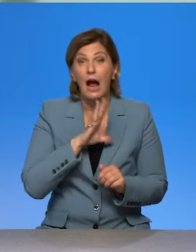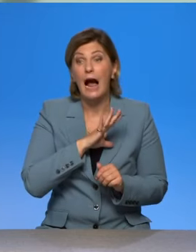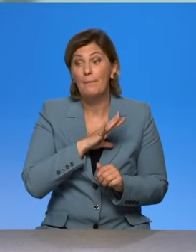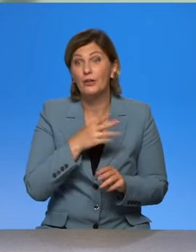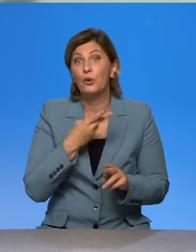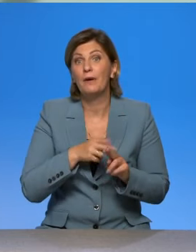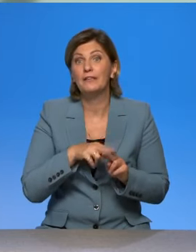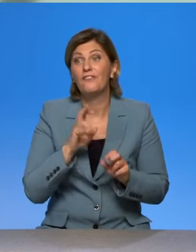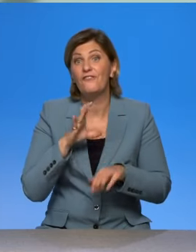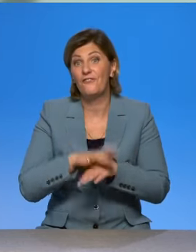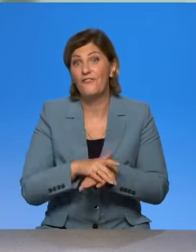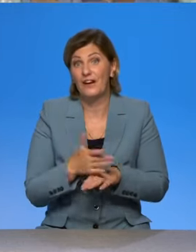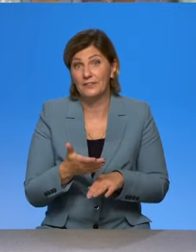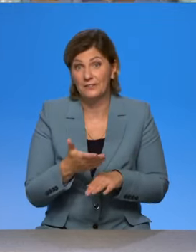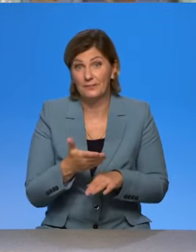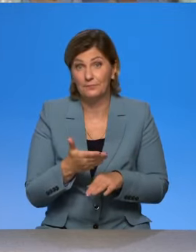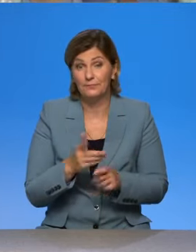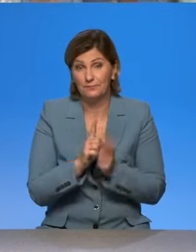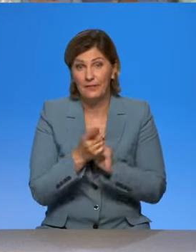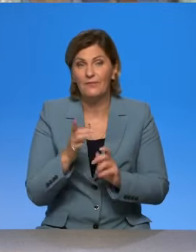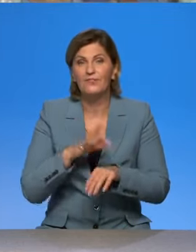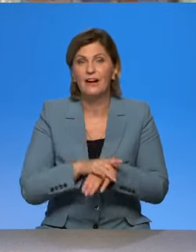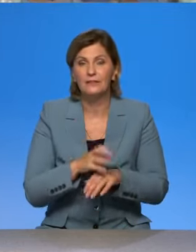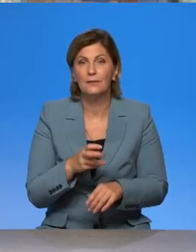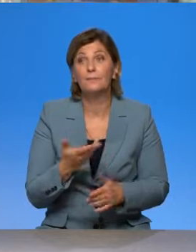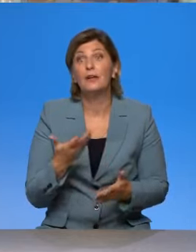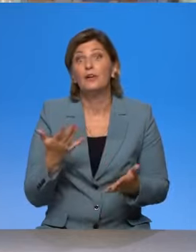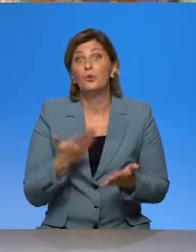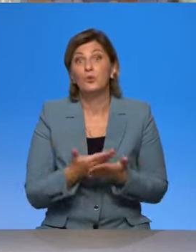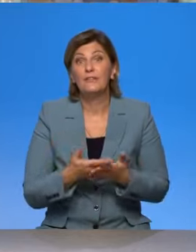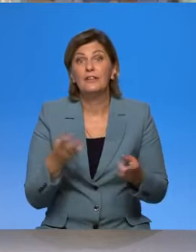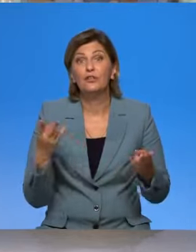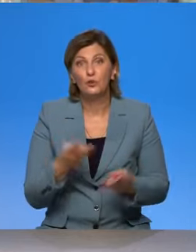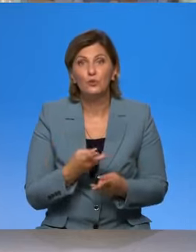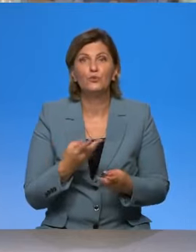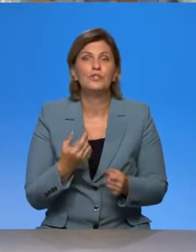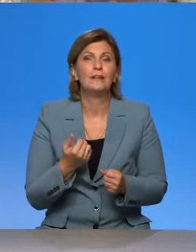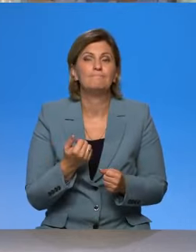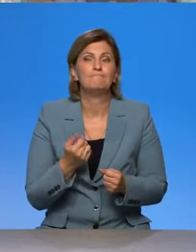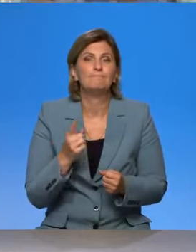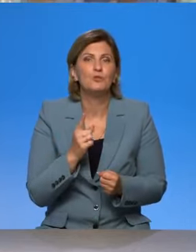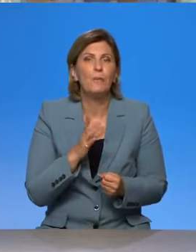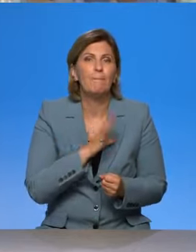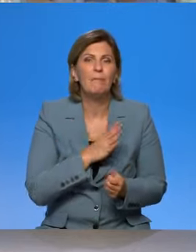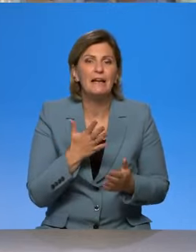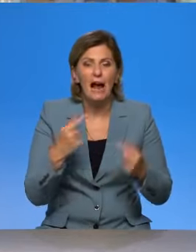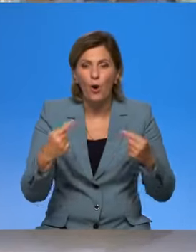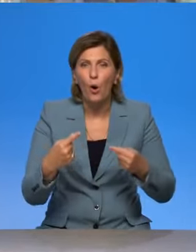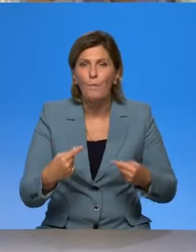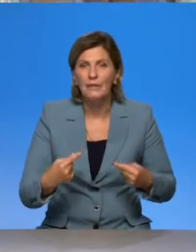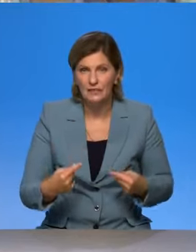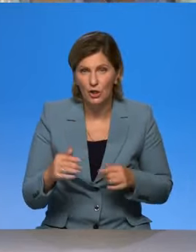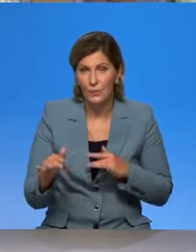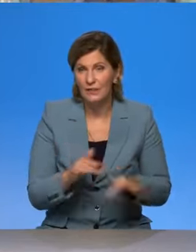таковым. И да, на самом деле нужно, ну, наверное, предпринимать определенные шаги с тем, чтобы, да, вот это доверие, оно